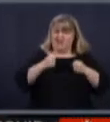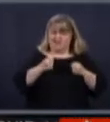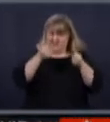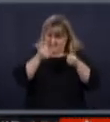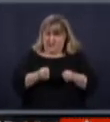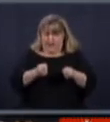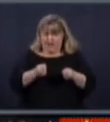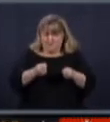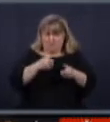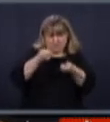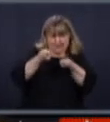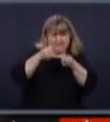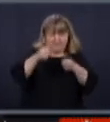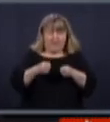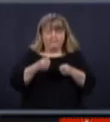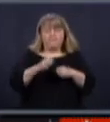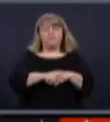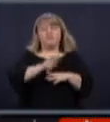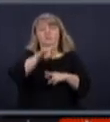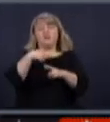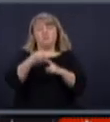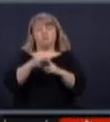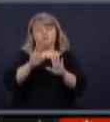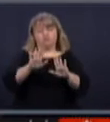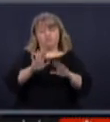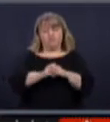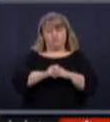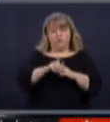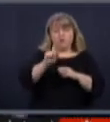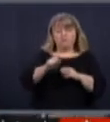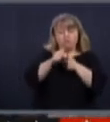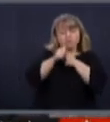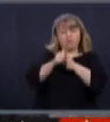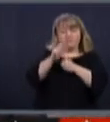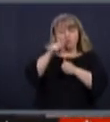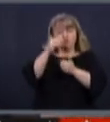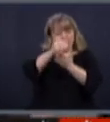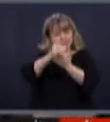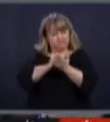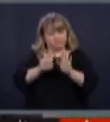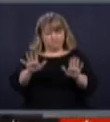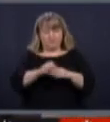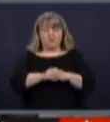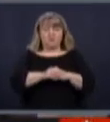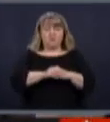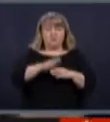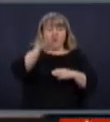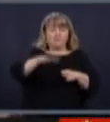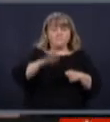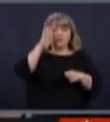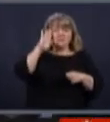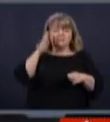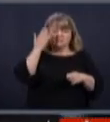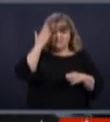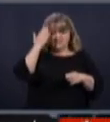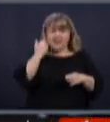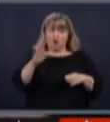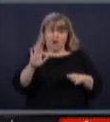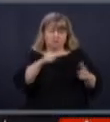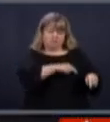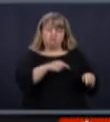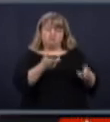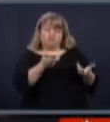que à partir du moment où la situation est plus sous contrôle à Montréal, les gens du Bas-Saint-Laurent devraient être moins inquiets de voir